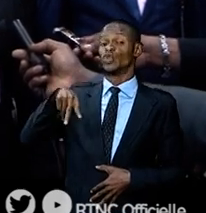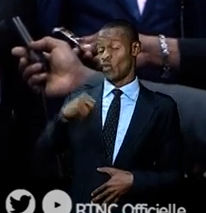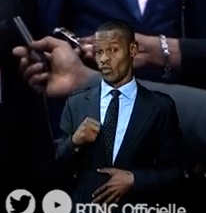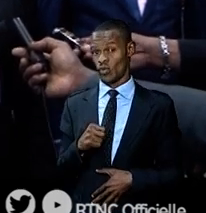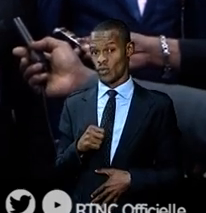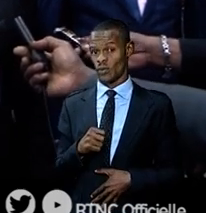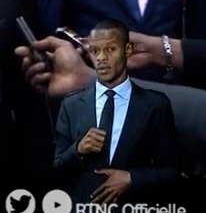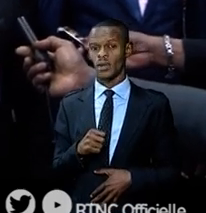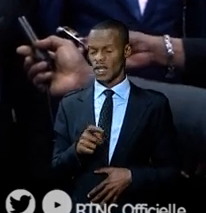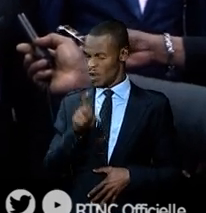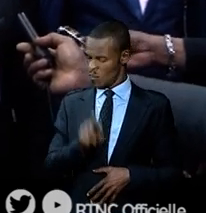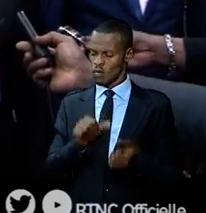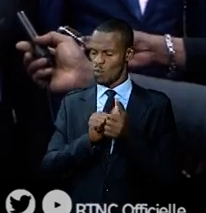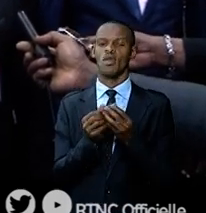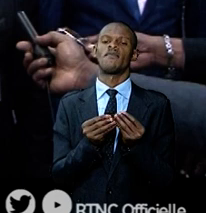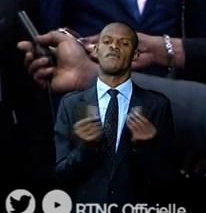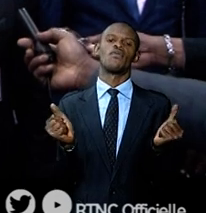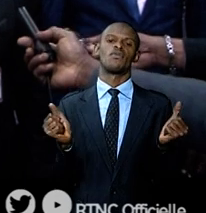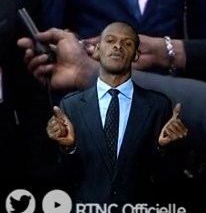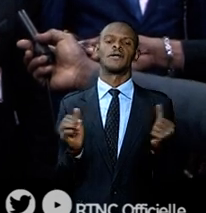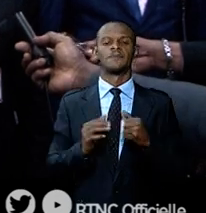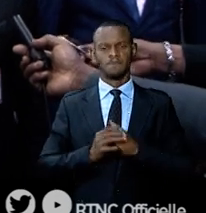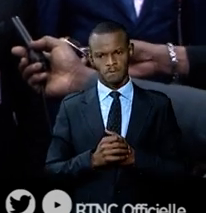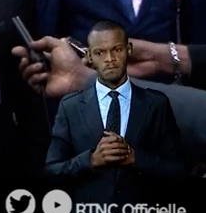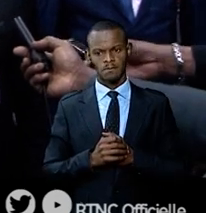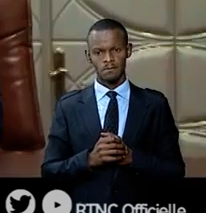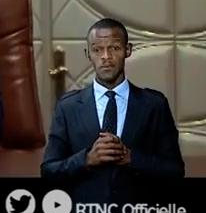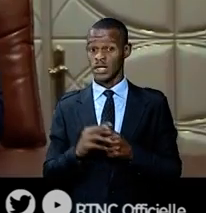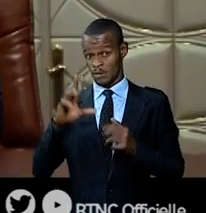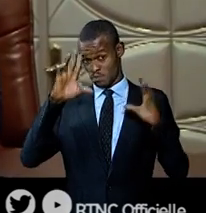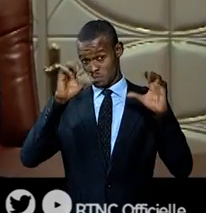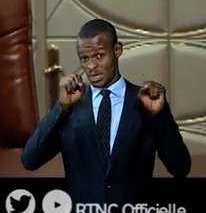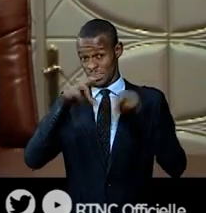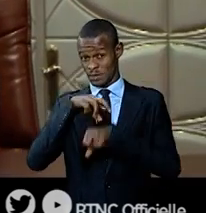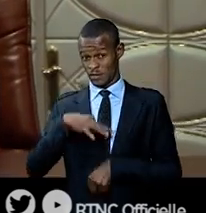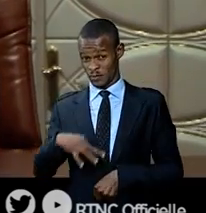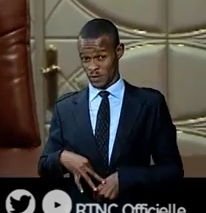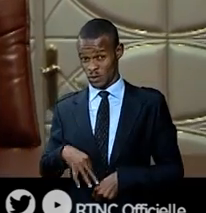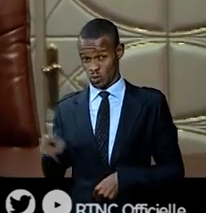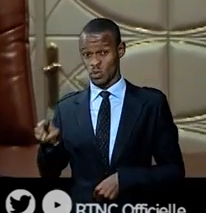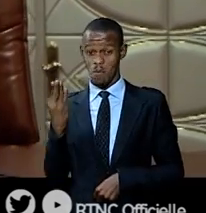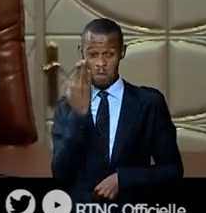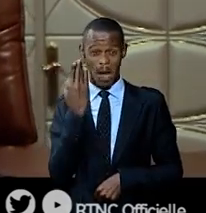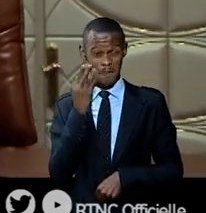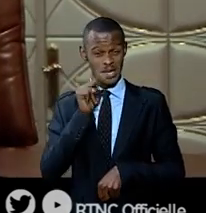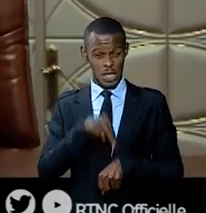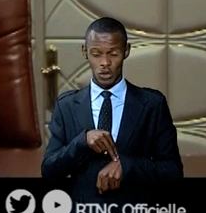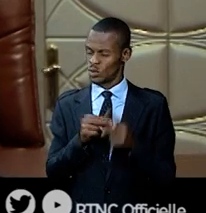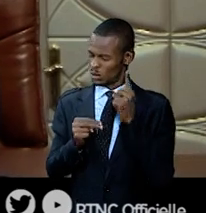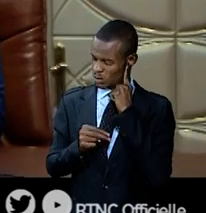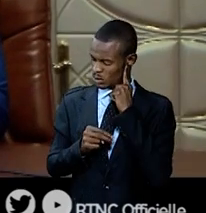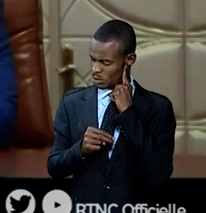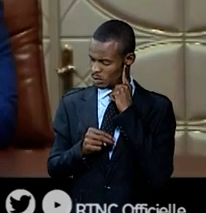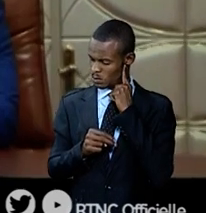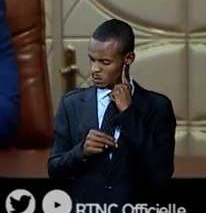de démissionnaire, a conclu le député Bokungu. Le chef de l'État, père de la nation, a prêté une oreille attentive